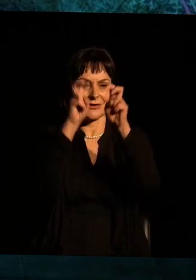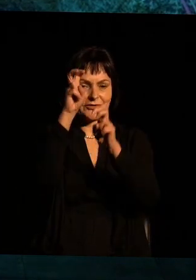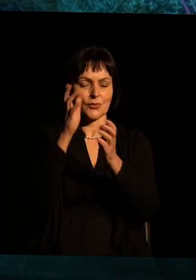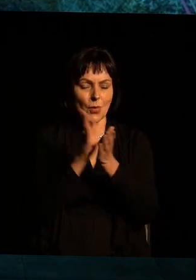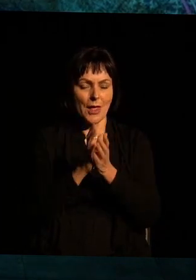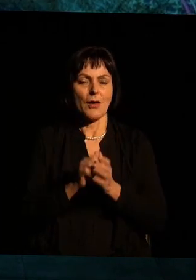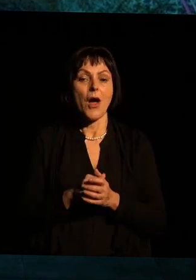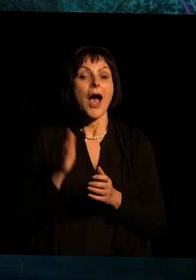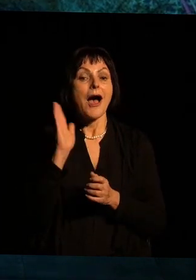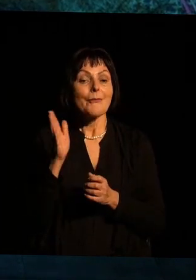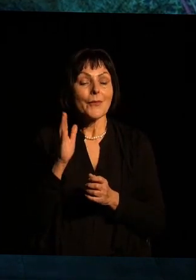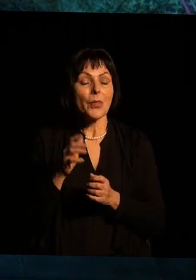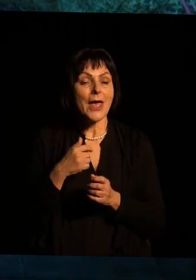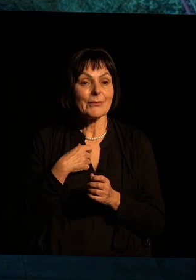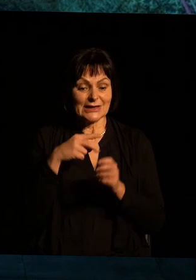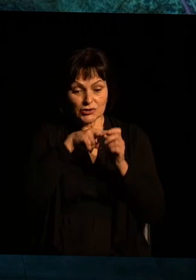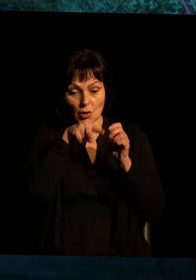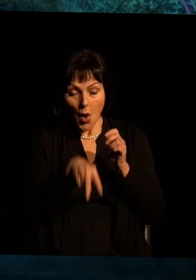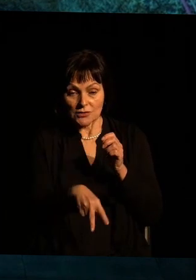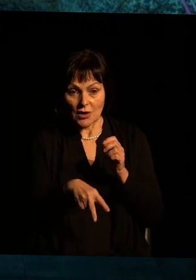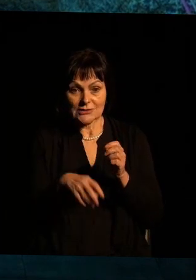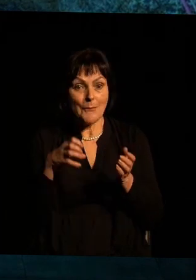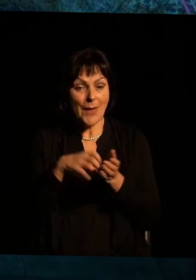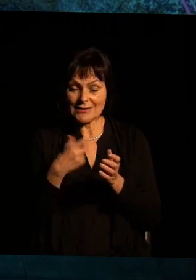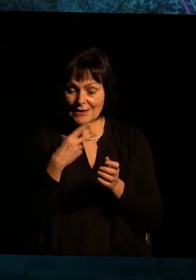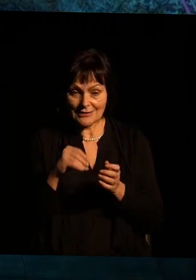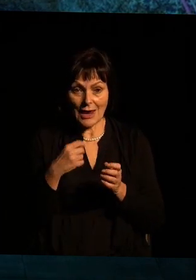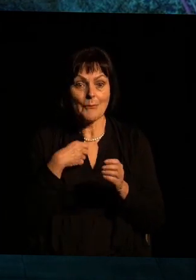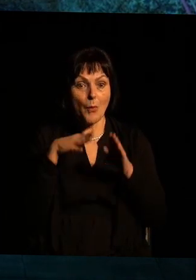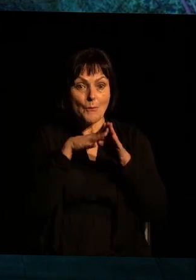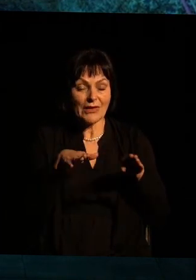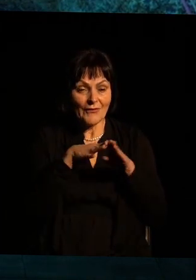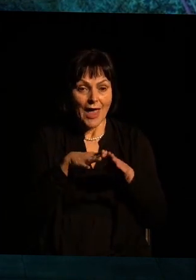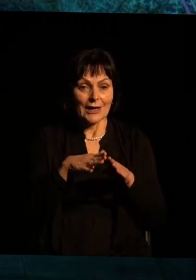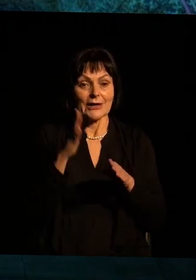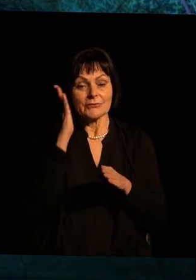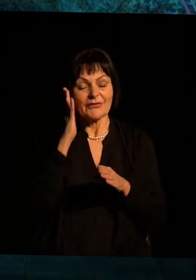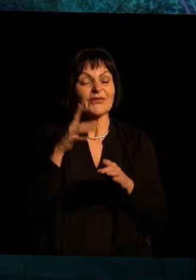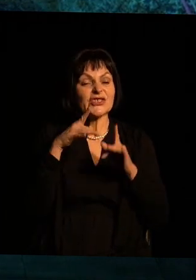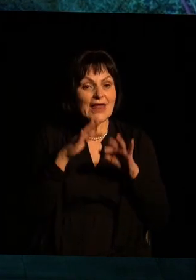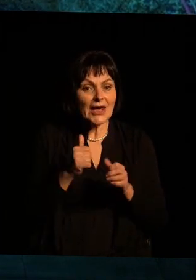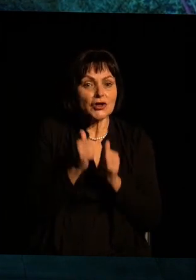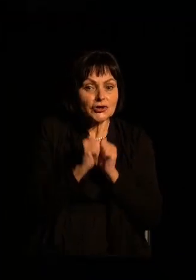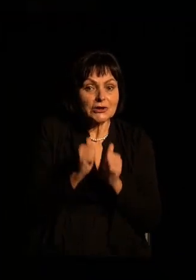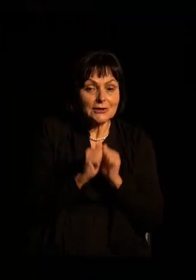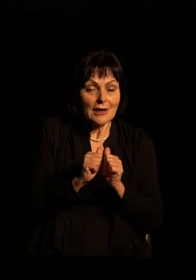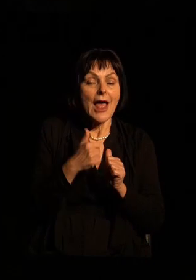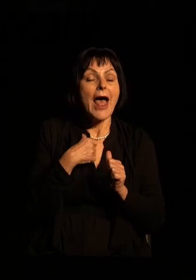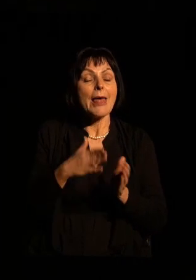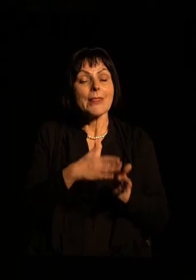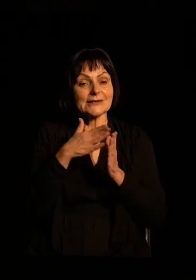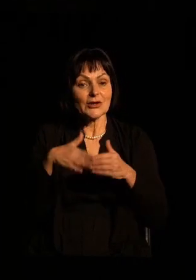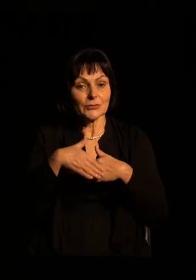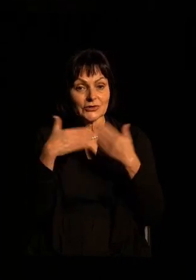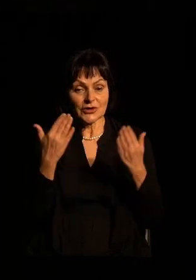na Fitzroya, a później nie schodząc do bazy, po biwaku pod ścianą, właściwie w śniegu, przesiedzieliśmy noc i następnego